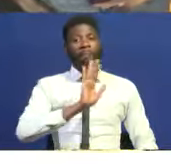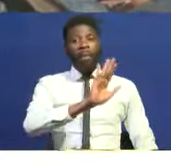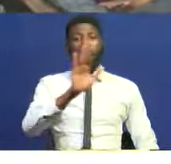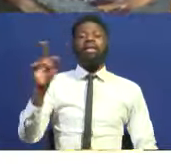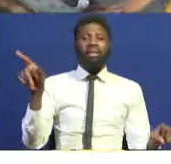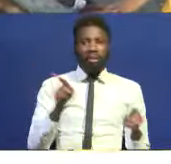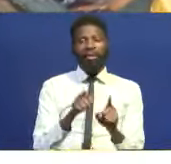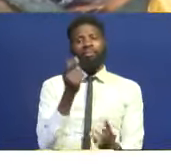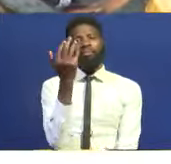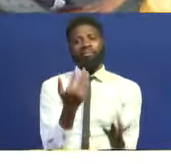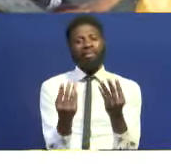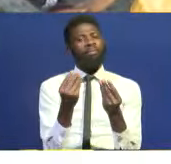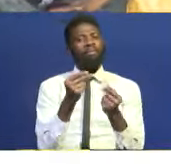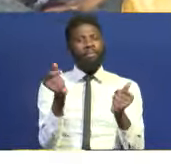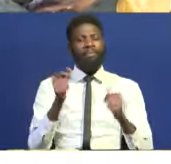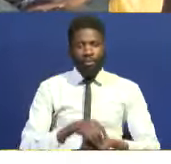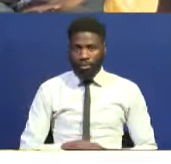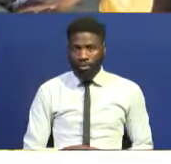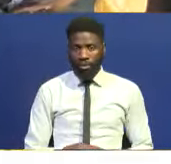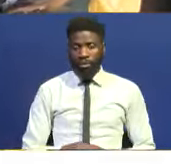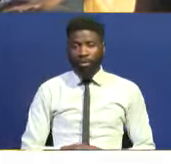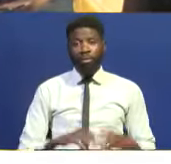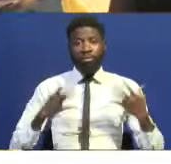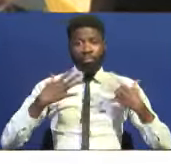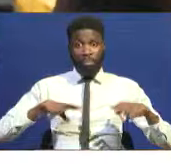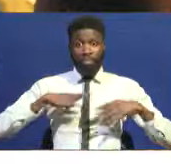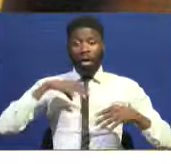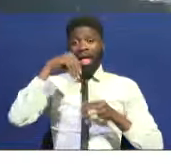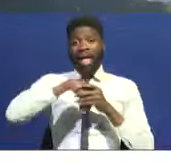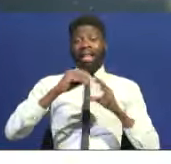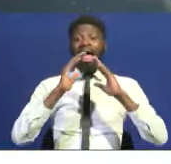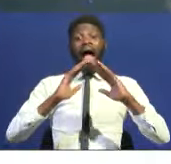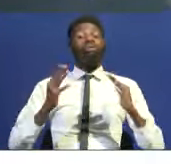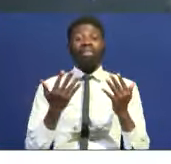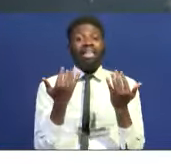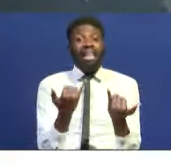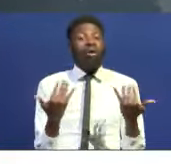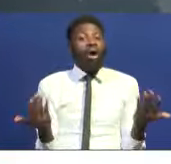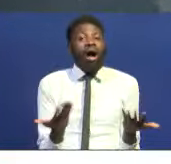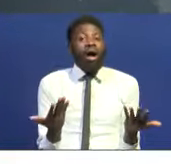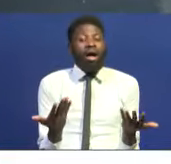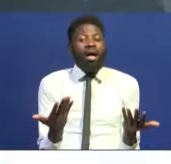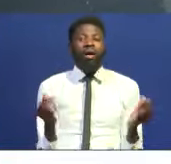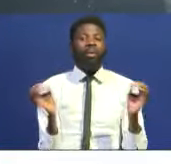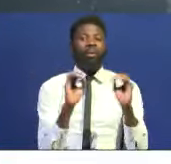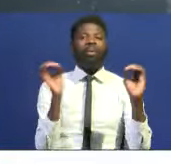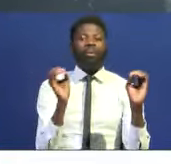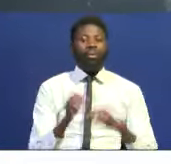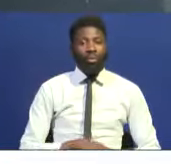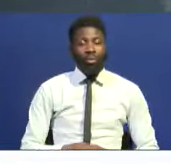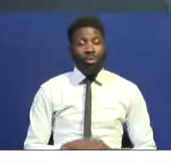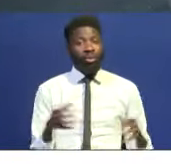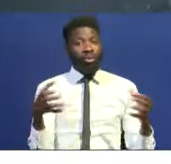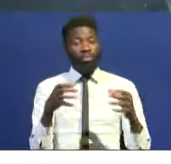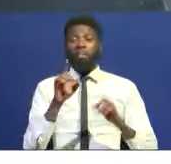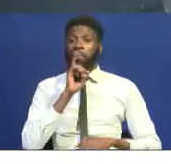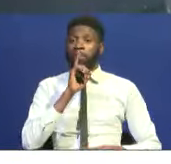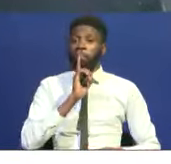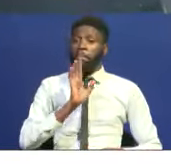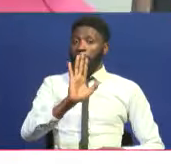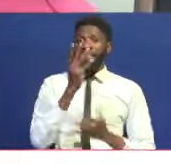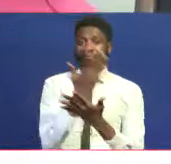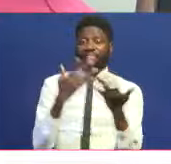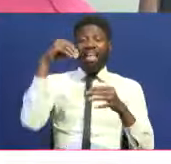moto huo. Wakazi wa nyumba hizo walioachwa bila makao katika muda wa dakika chache wanasema hawakuweza kuokoa